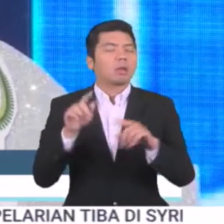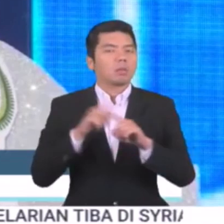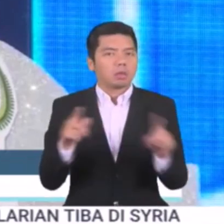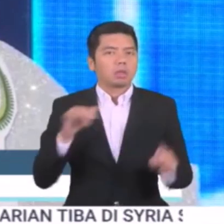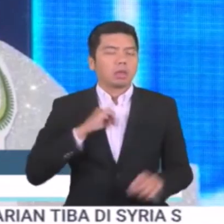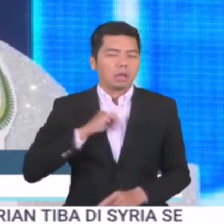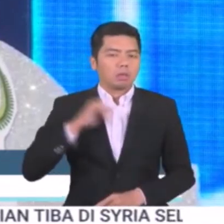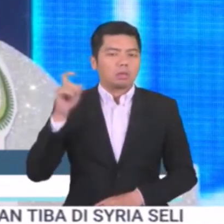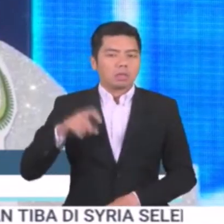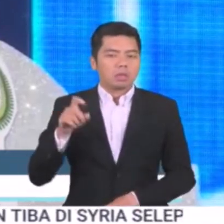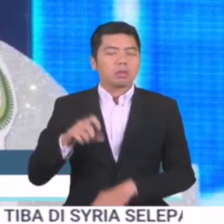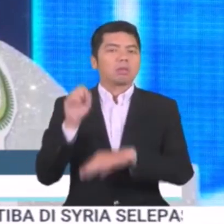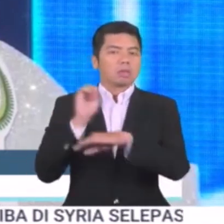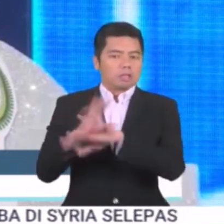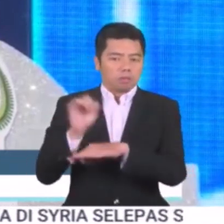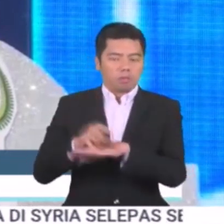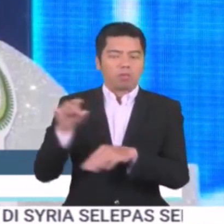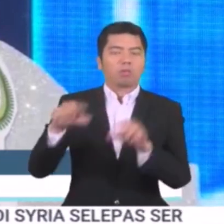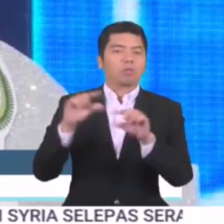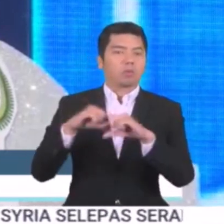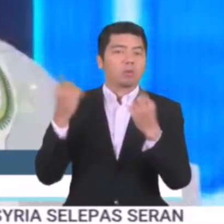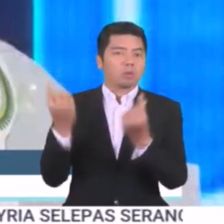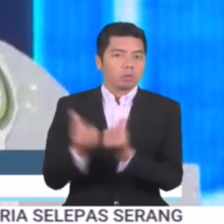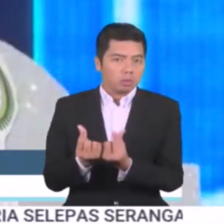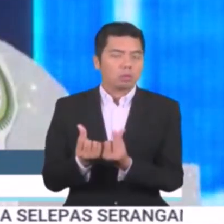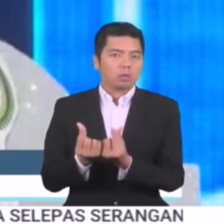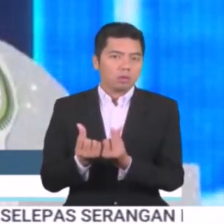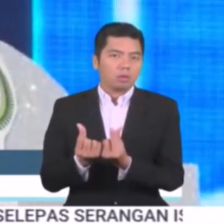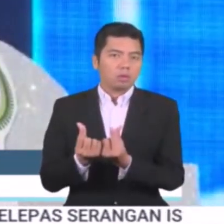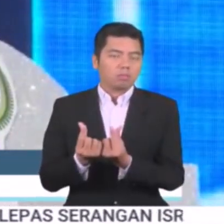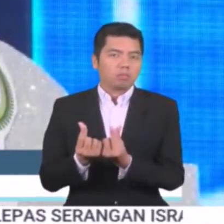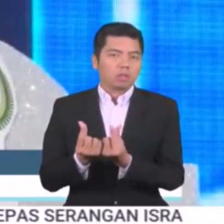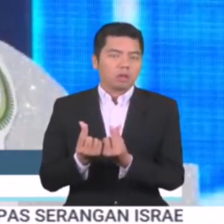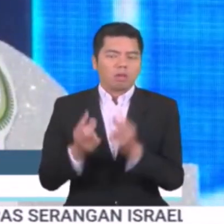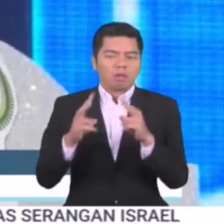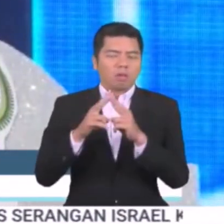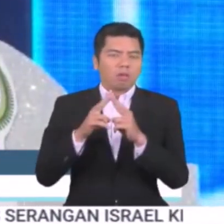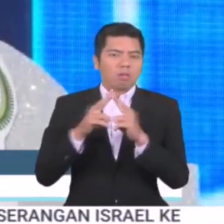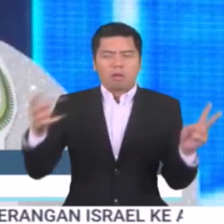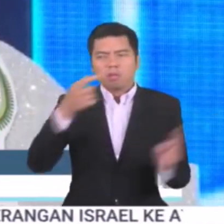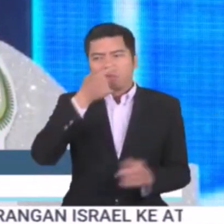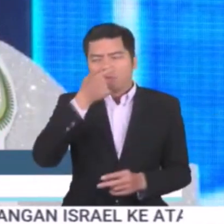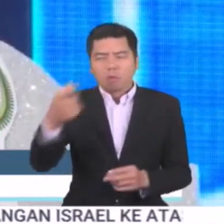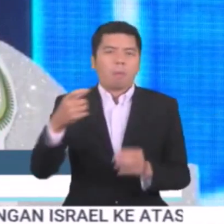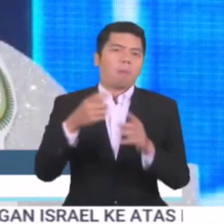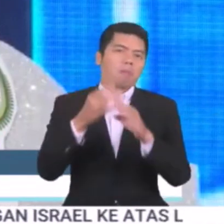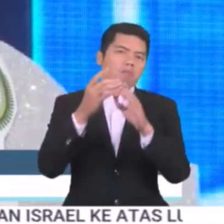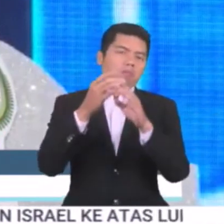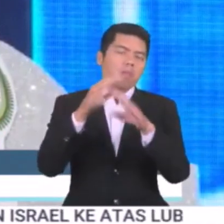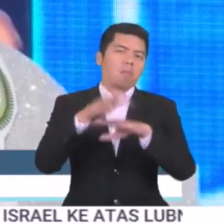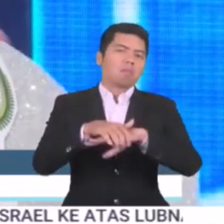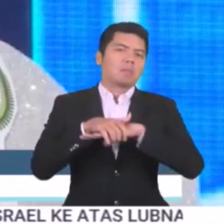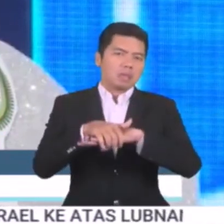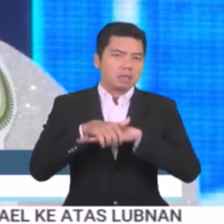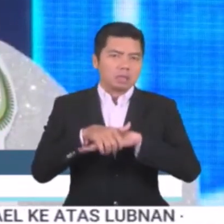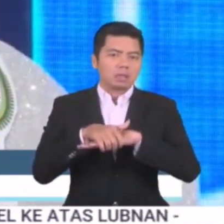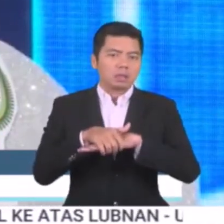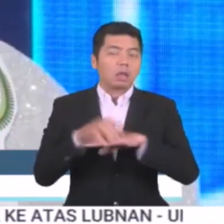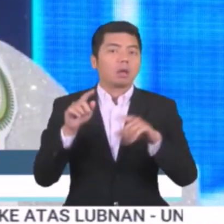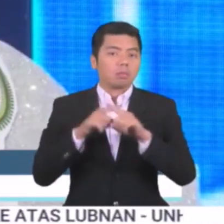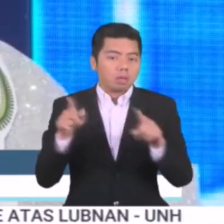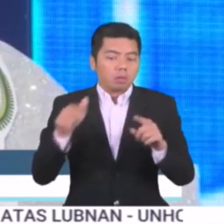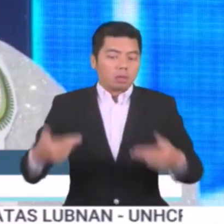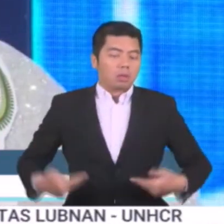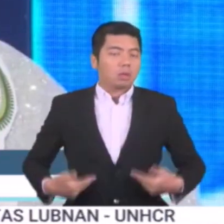ingatkan elit yang terlalu taksub dengan bahasa Inggeris ini bahawa mereka itu hidupnya di